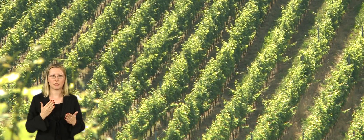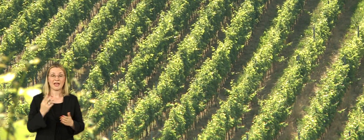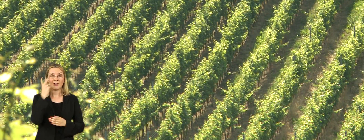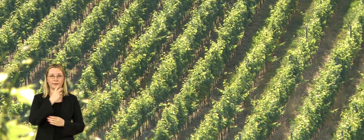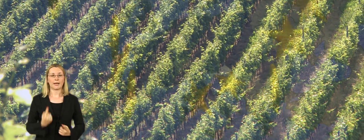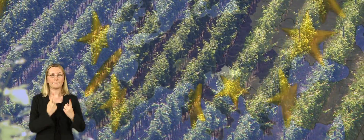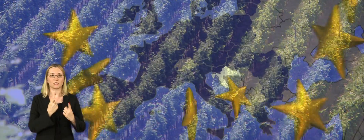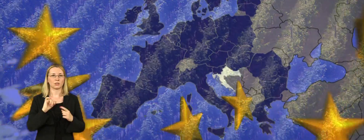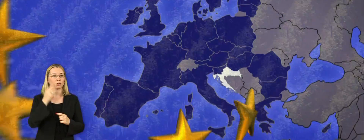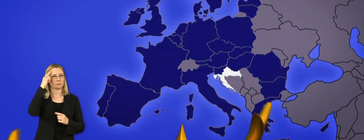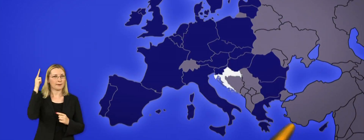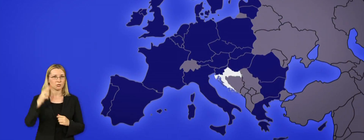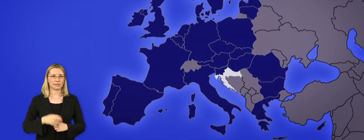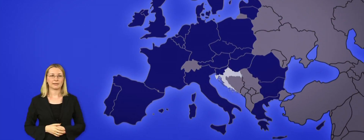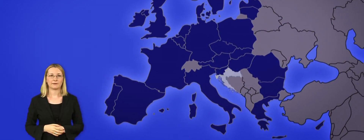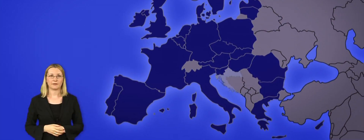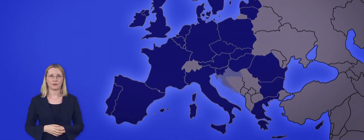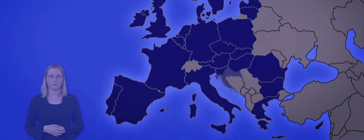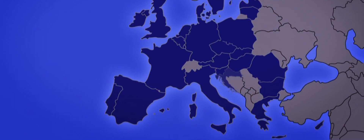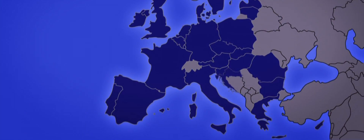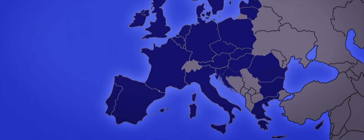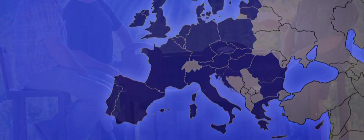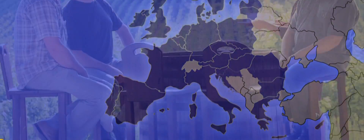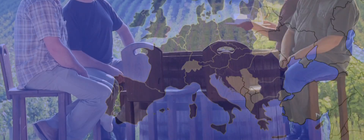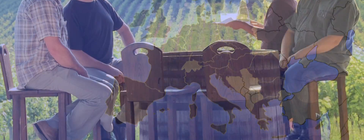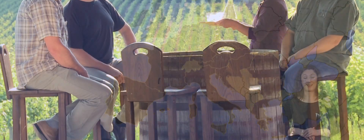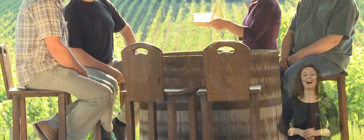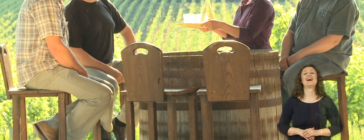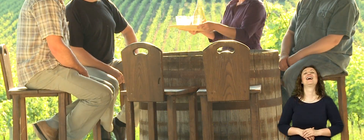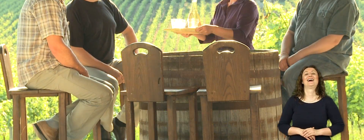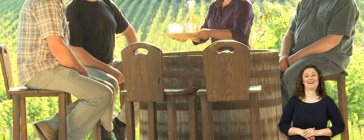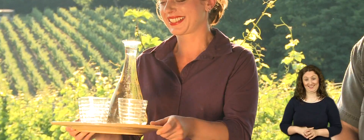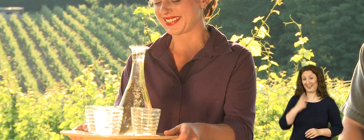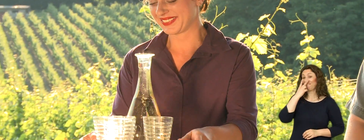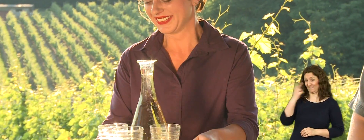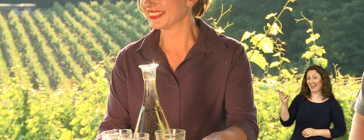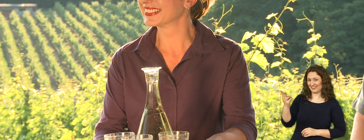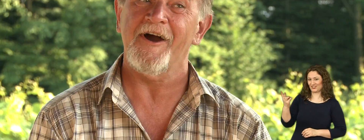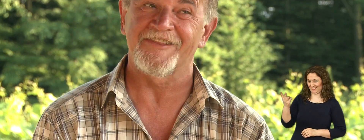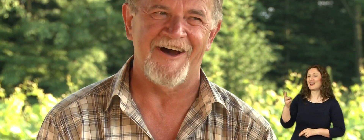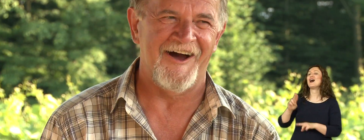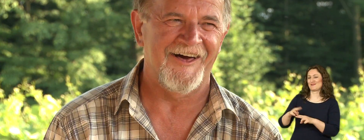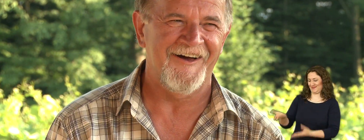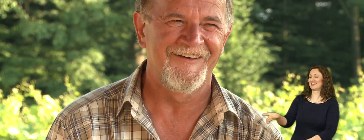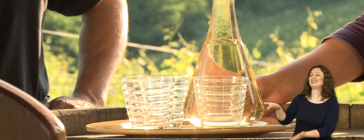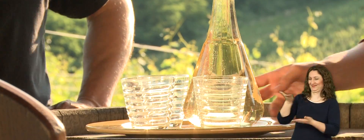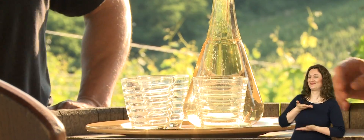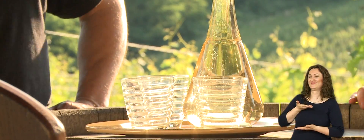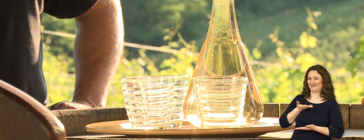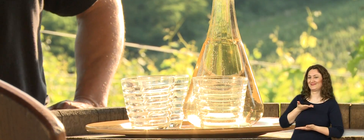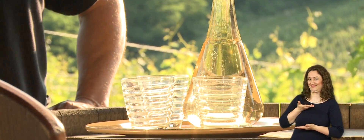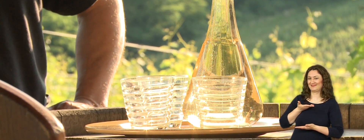zamah, a naša vina postati još prepoznatljivija. A viš da bu ipak dala!